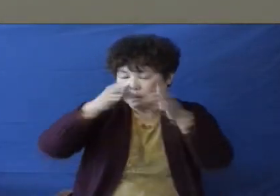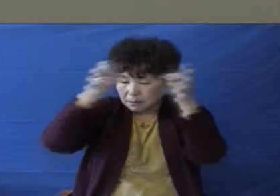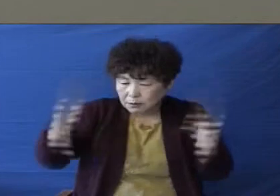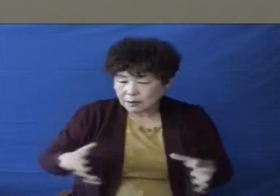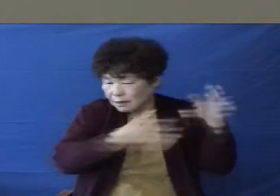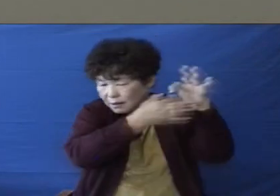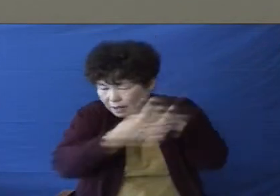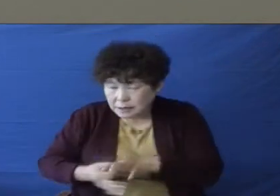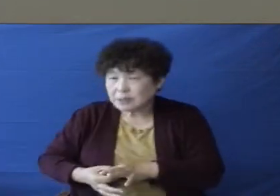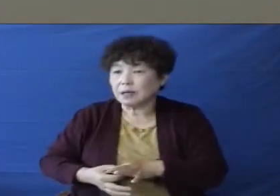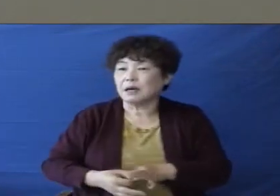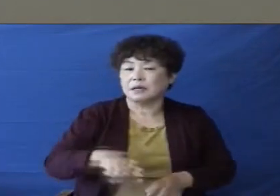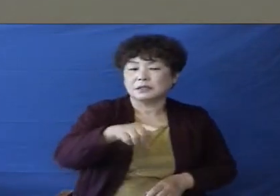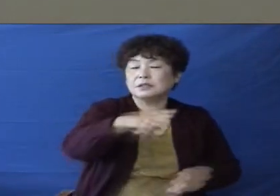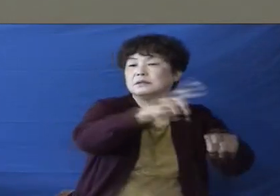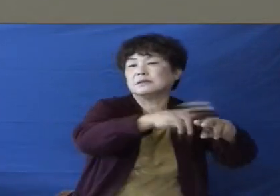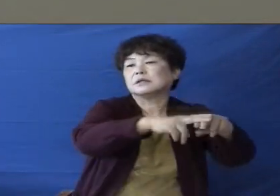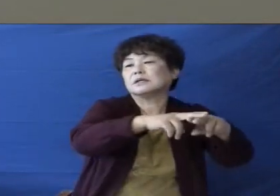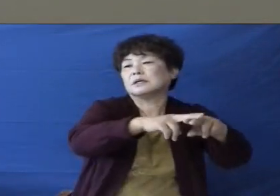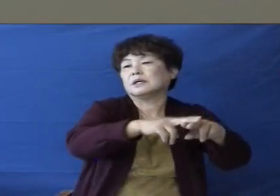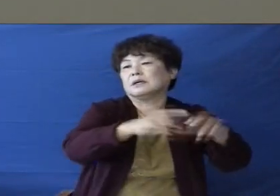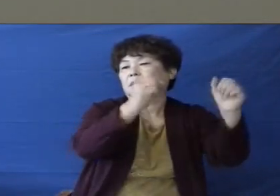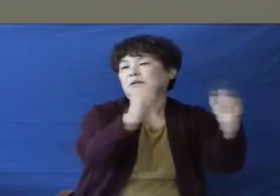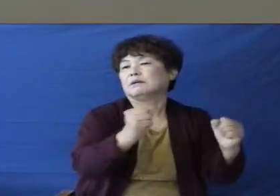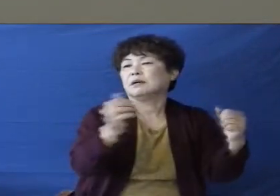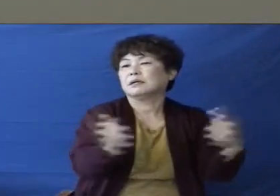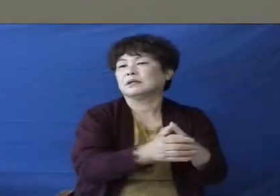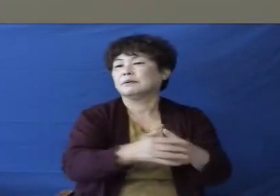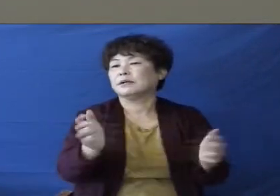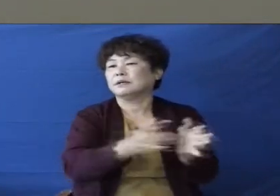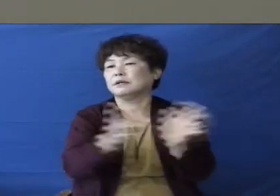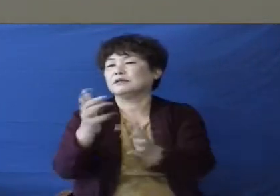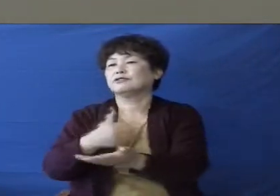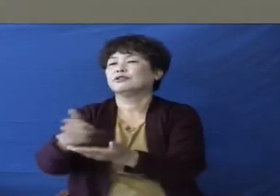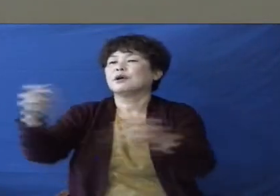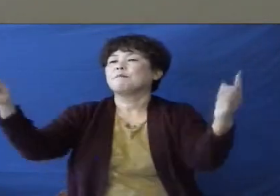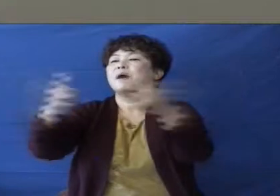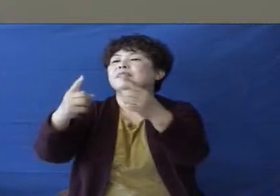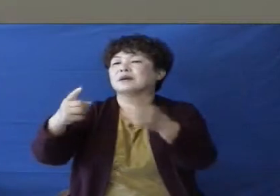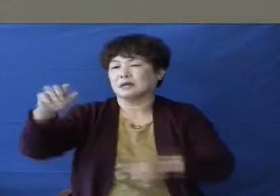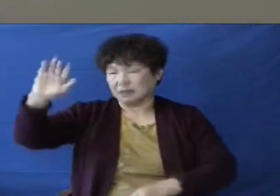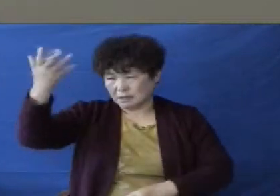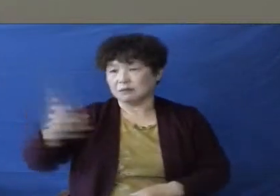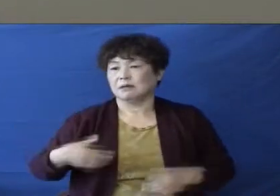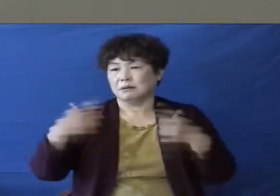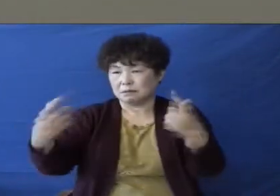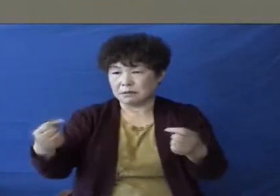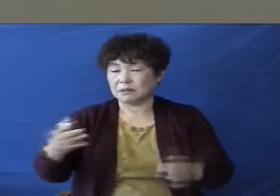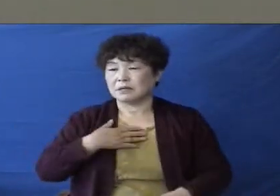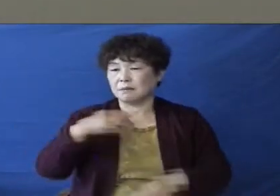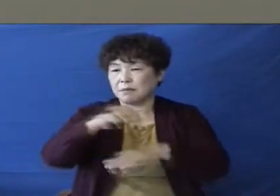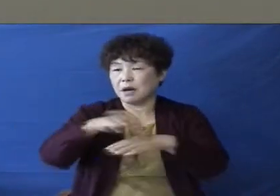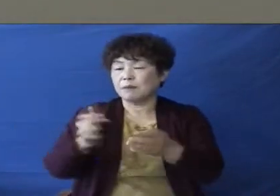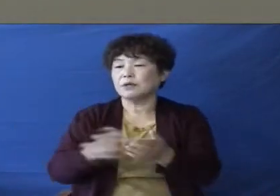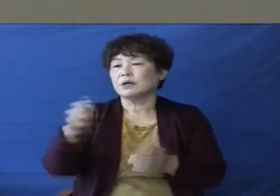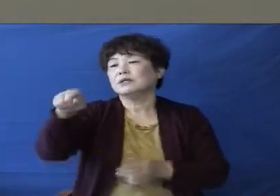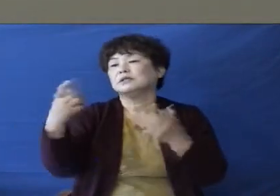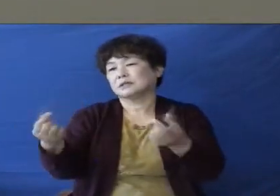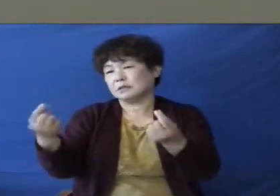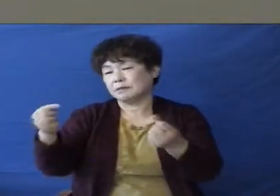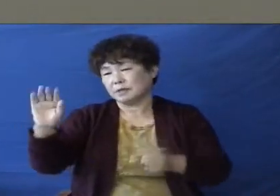아브라함의 품에 함께 서 영원토록 영생 동 나가게 될 줄로 믿습니다 나의 마음도 그렇게 되기를 원합니다 땅만